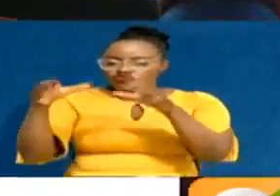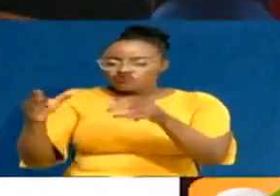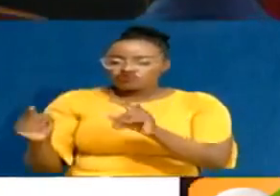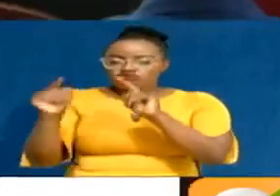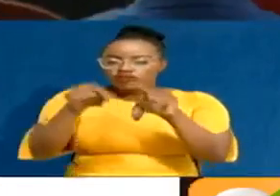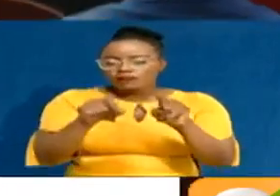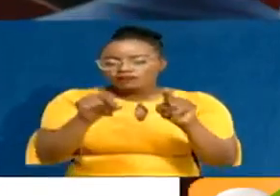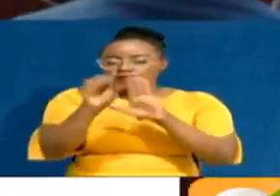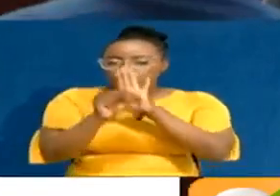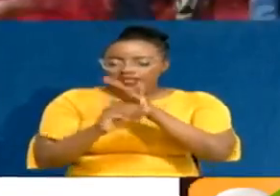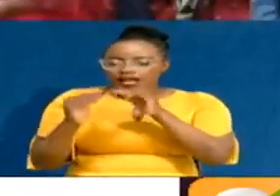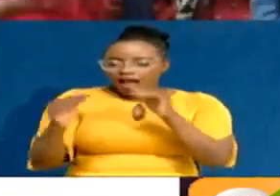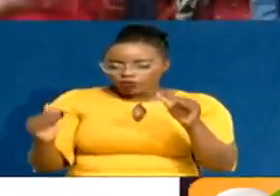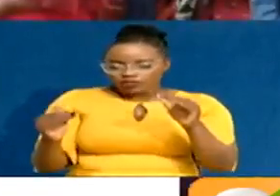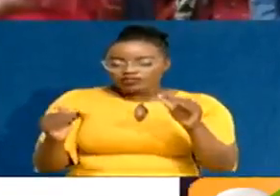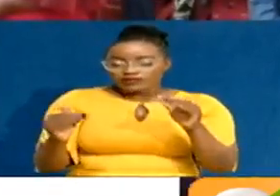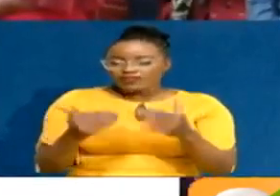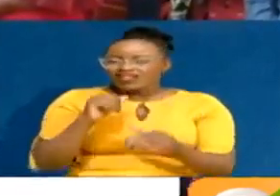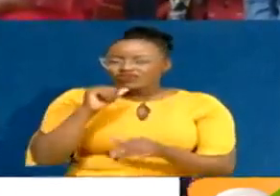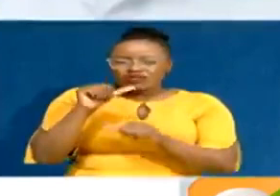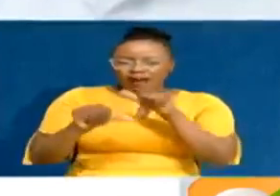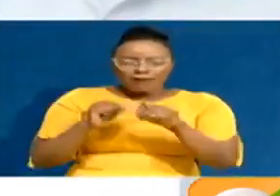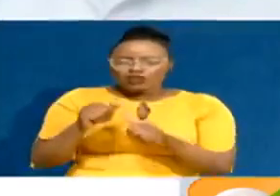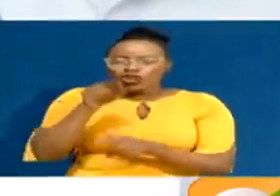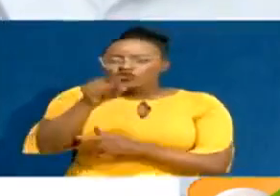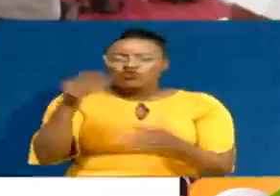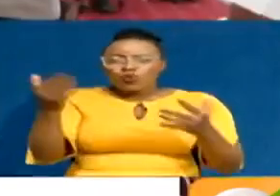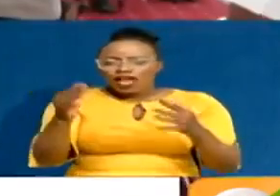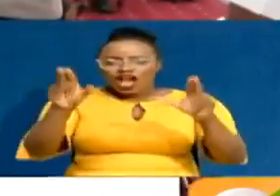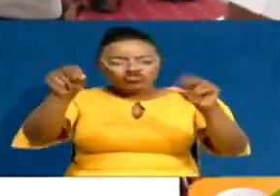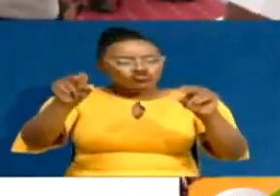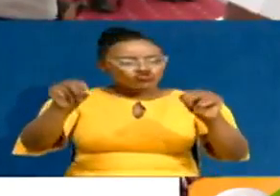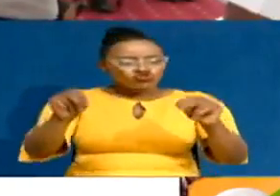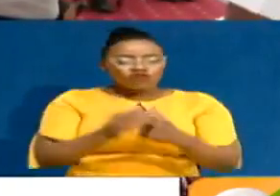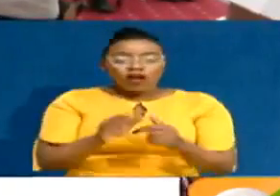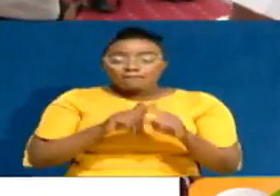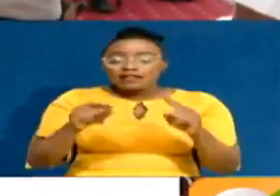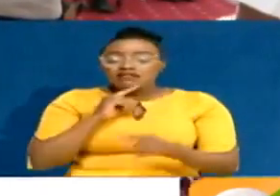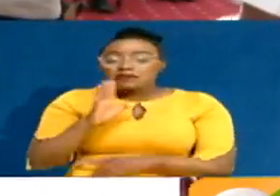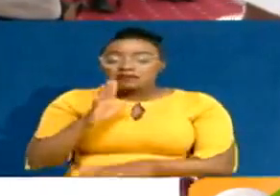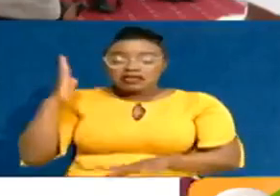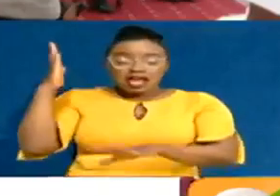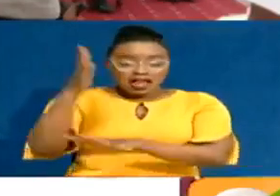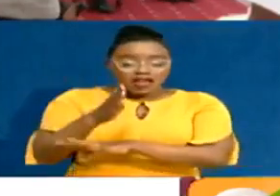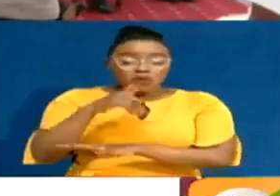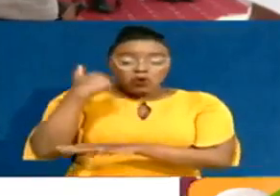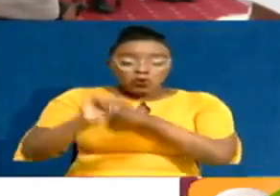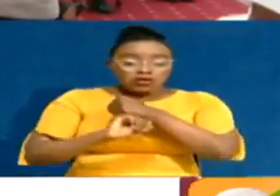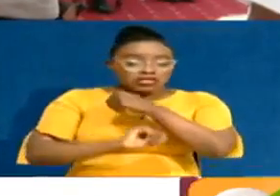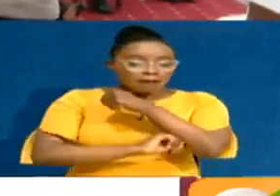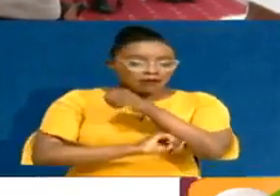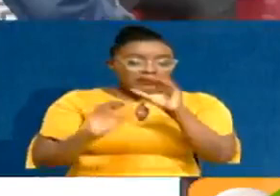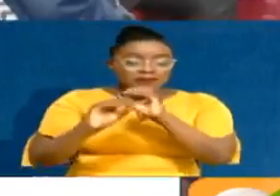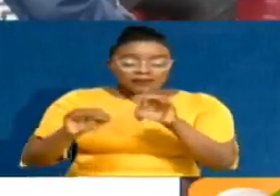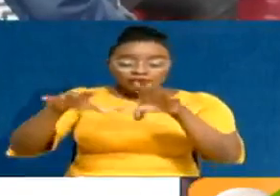katika safari ya ikulu mwaka ujao. It is not about where you are. Ingawa hakutoa kauli ya moja kwa moja kuhusu atakaye muunga